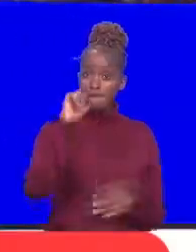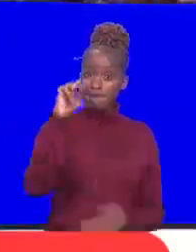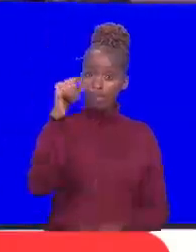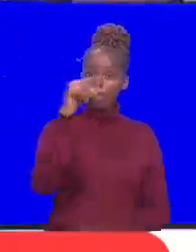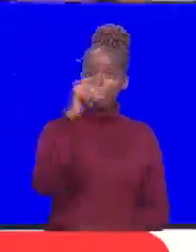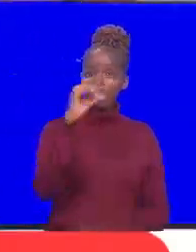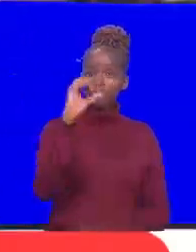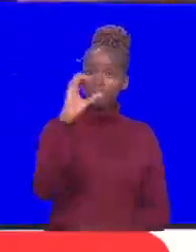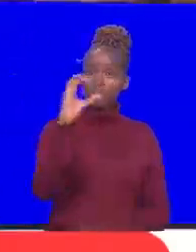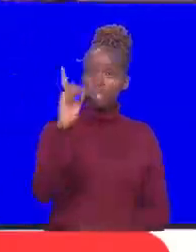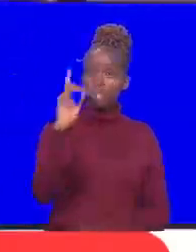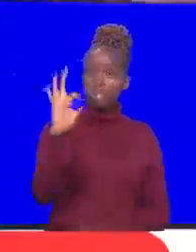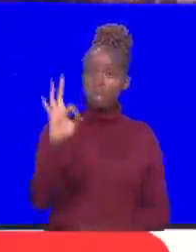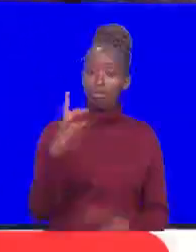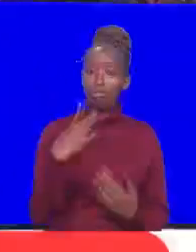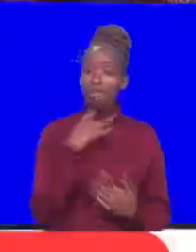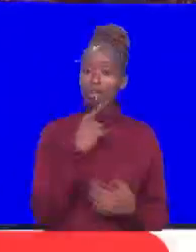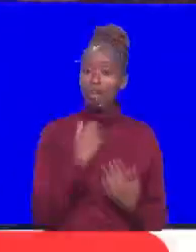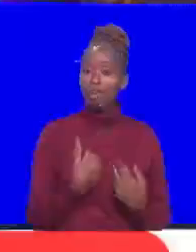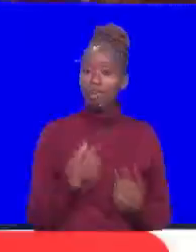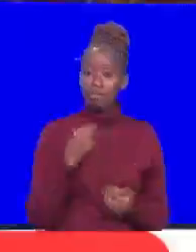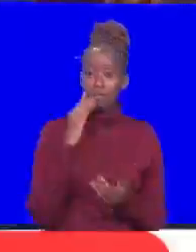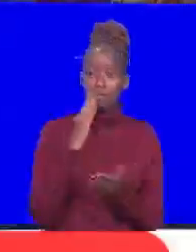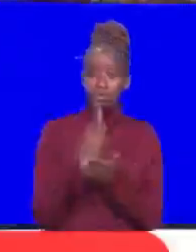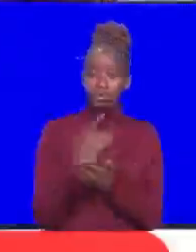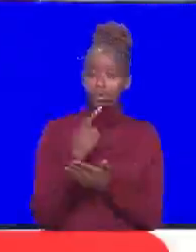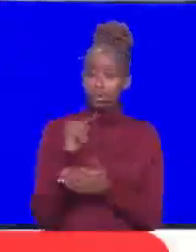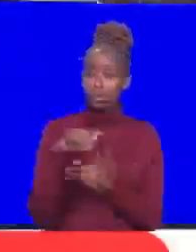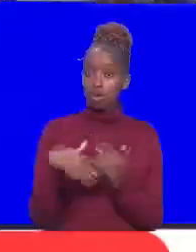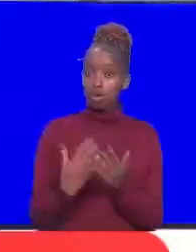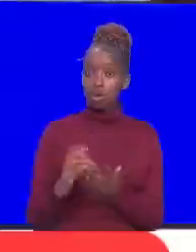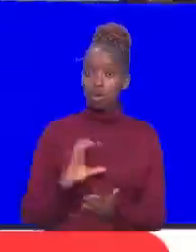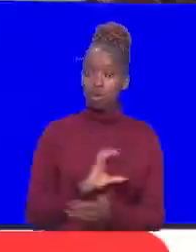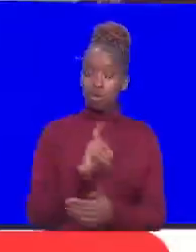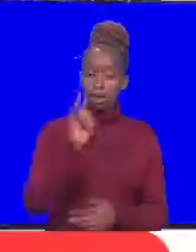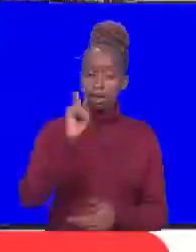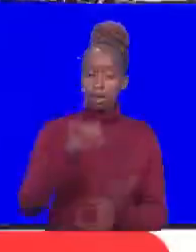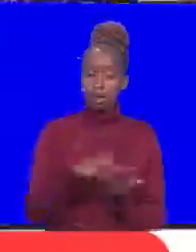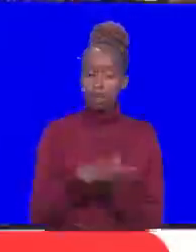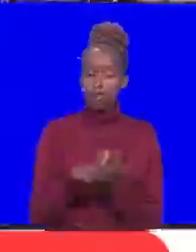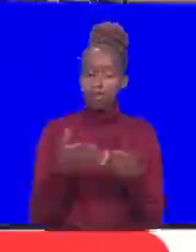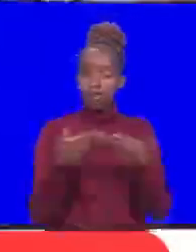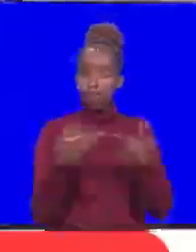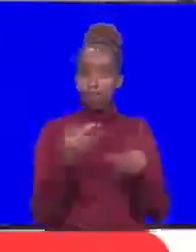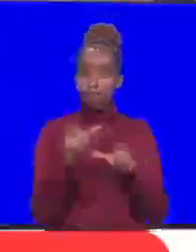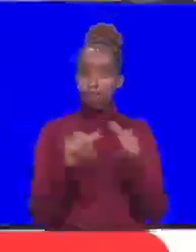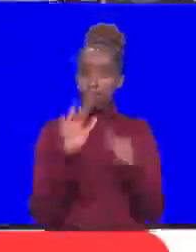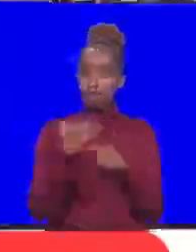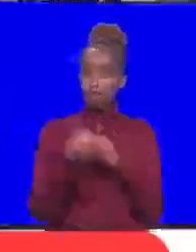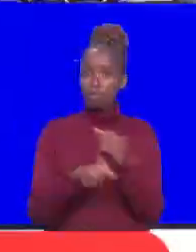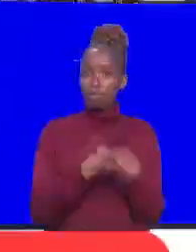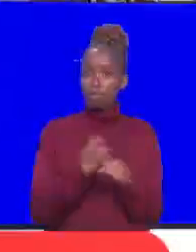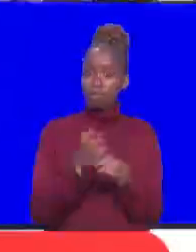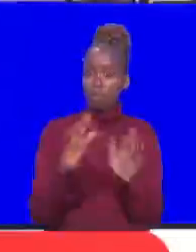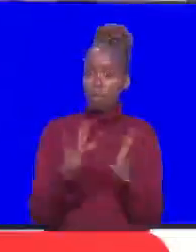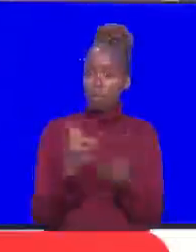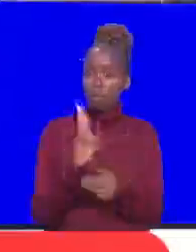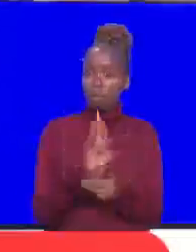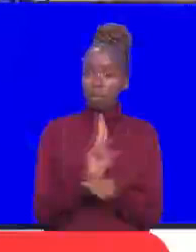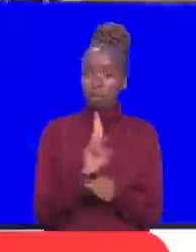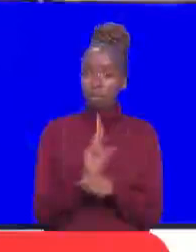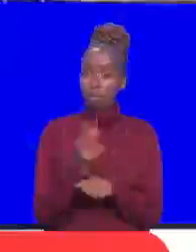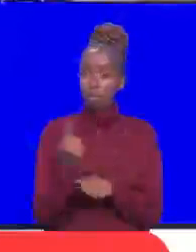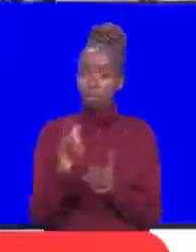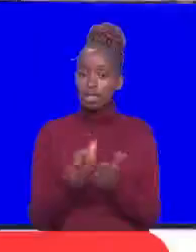Mbuno alibainisha kuwa kamati hizo zinapaswa kuweka pamoja mpango wa wazi wa miaka mitano kuhusu jinsi ya kutumia